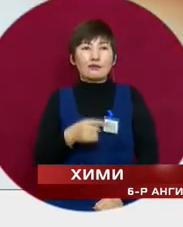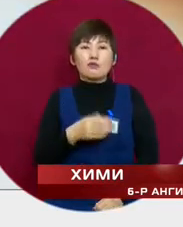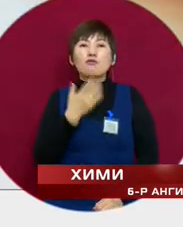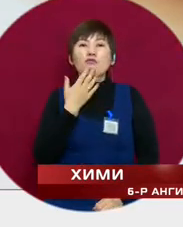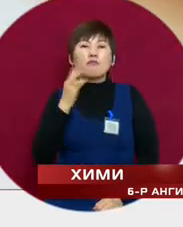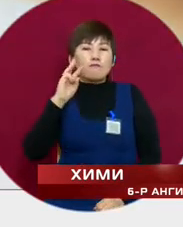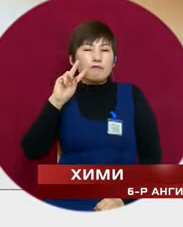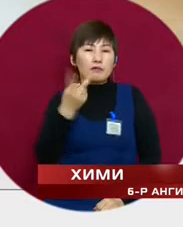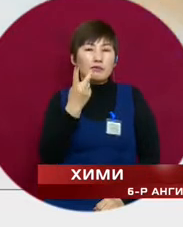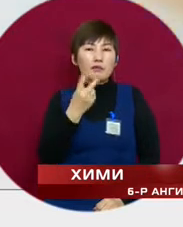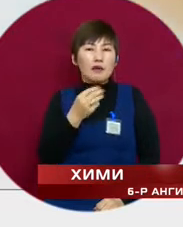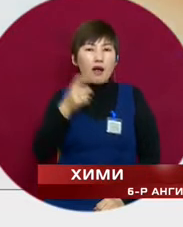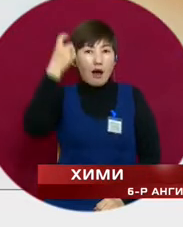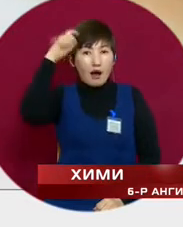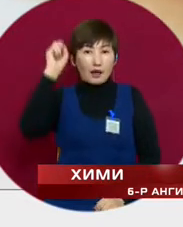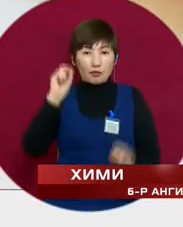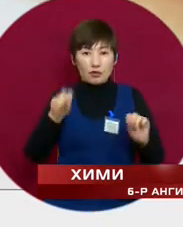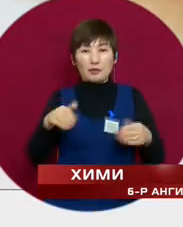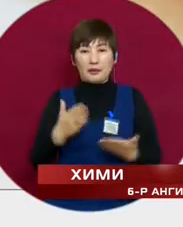өнгө нь өөрчлөгдөж хар өнгөтэй болсон байна.